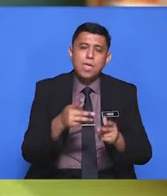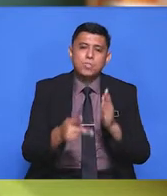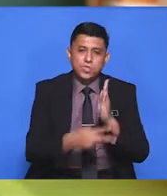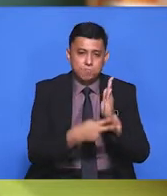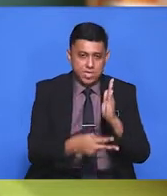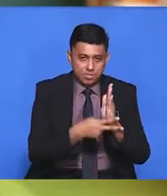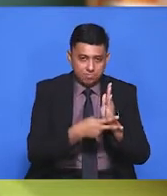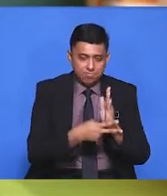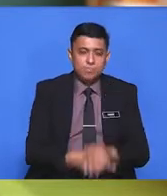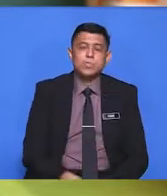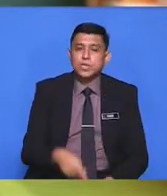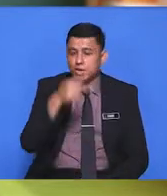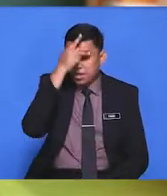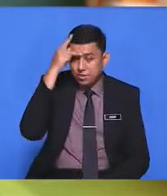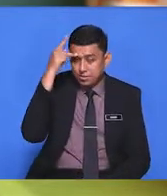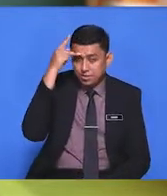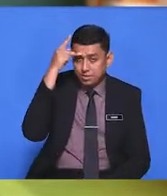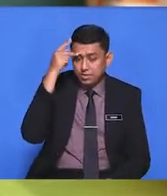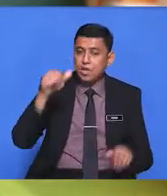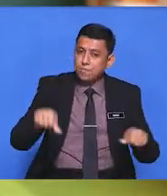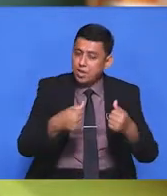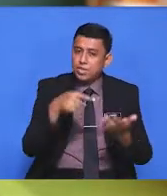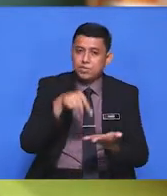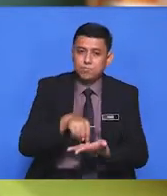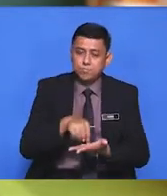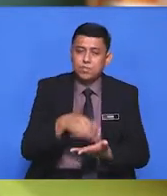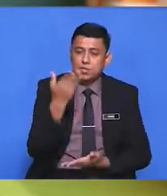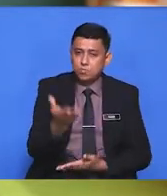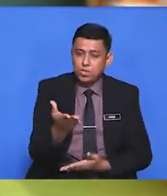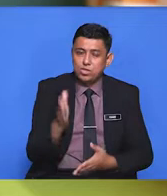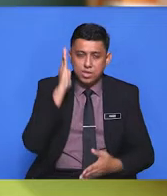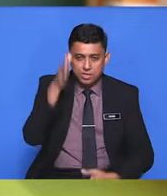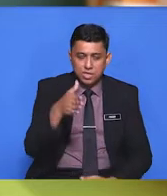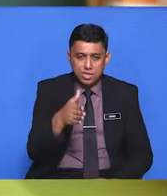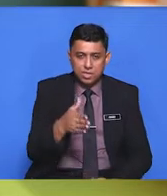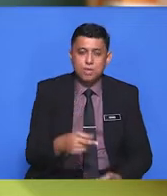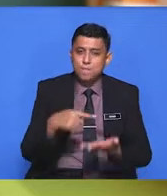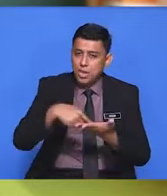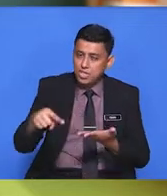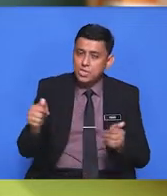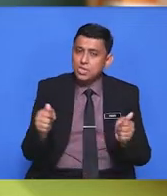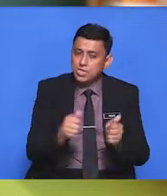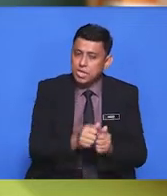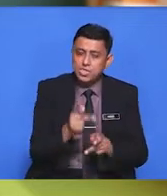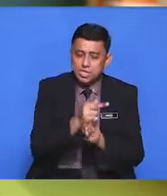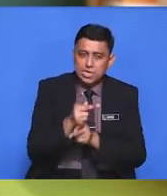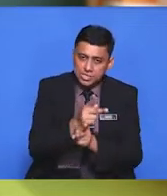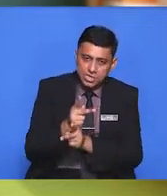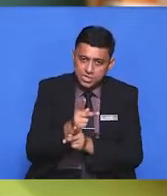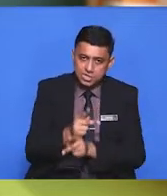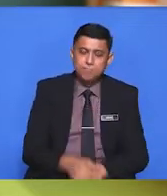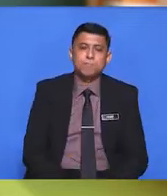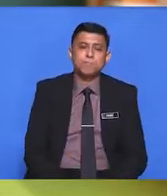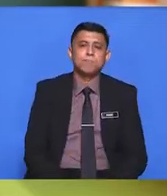cemat. Kerana dengan amalan ini, kamu akan berbelanja dengan berhemah.